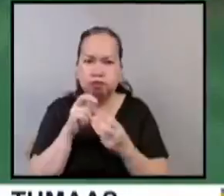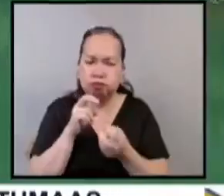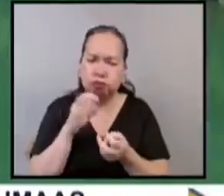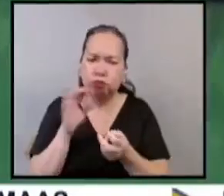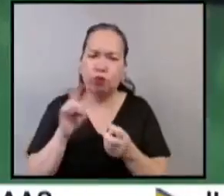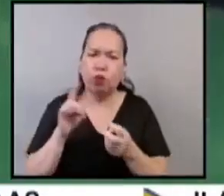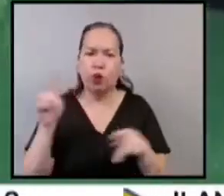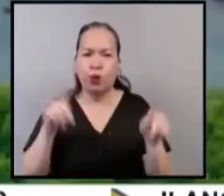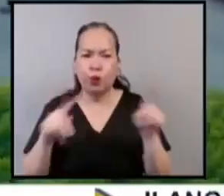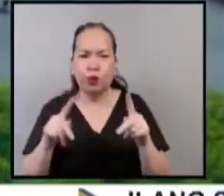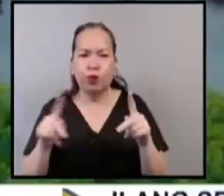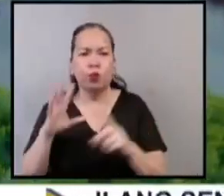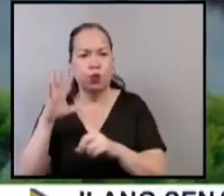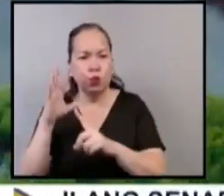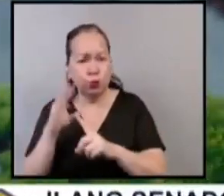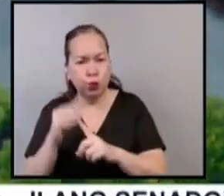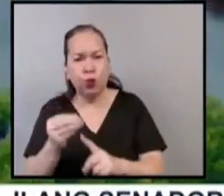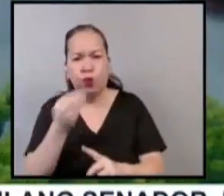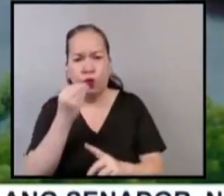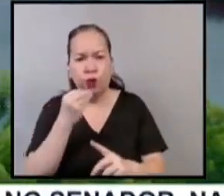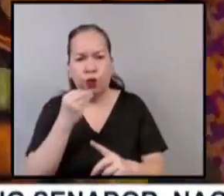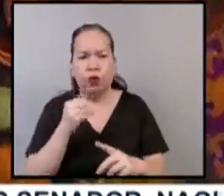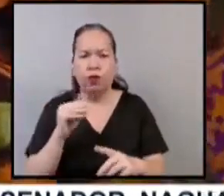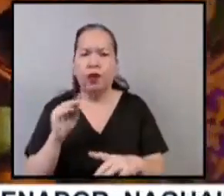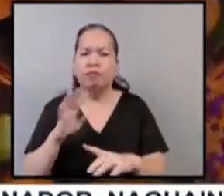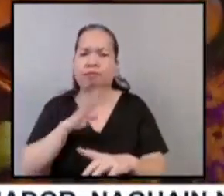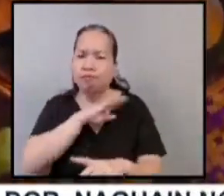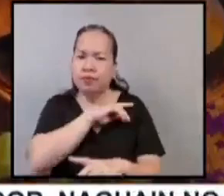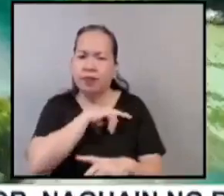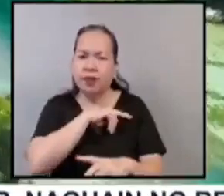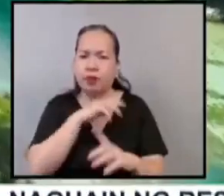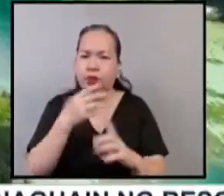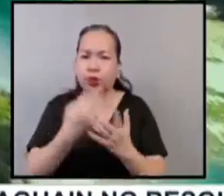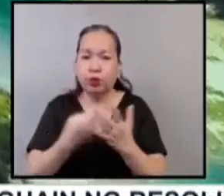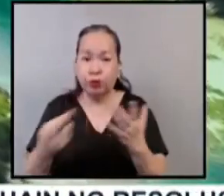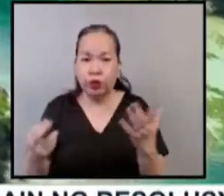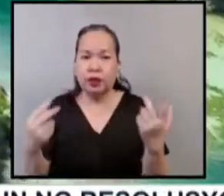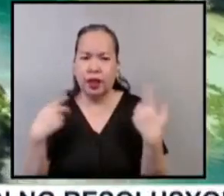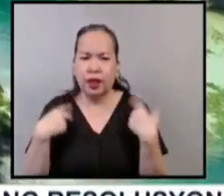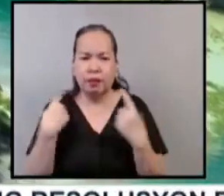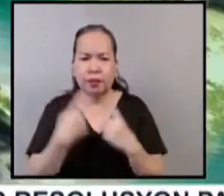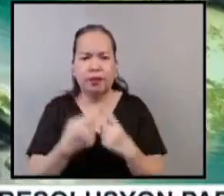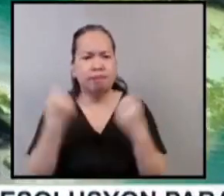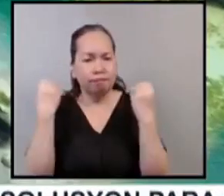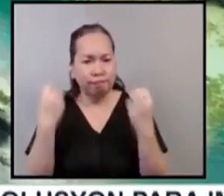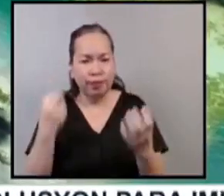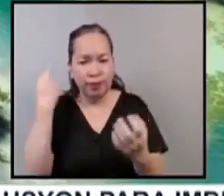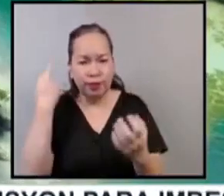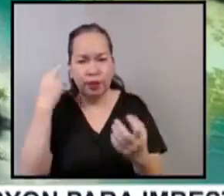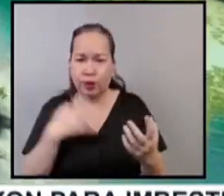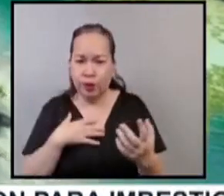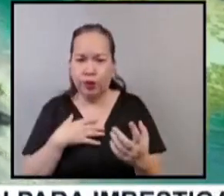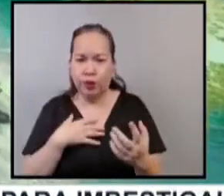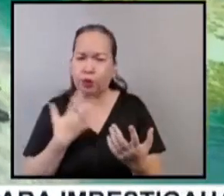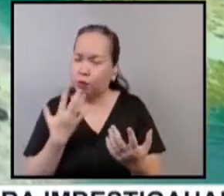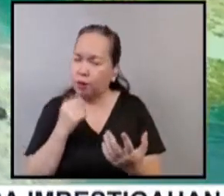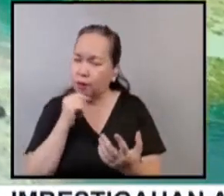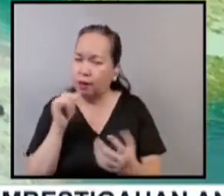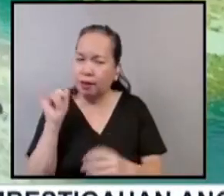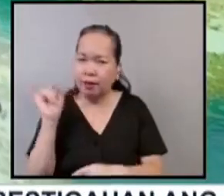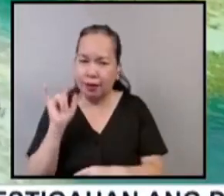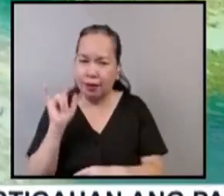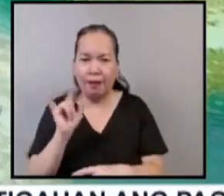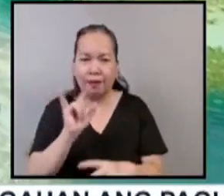pagkain at mga likas na yaman na taglay nito, at maraming rason para sabihing, love the Philippines!